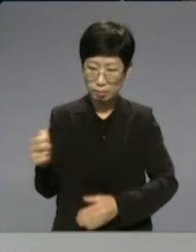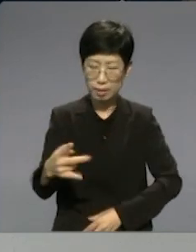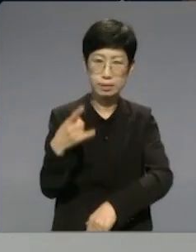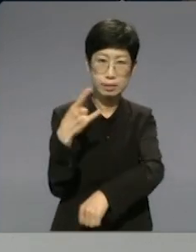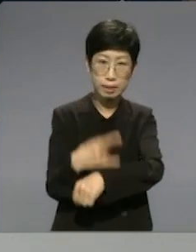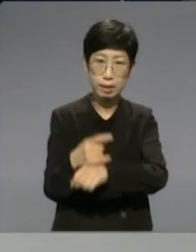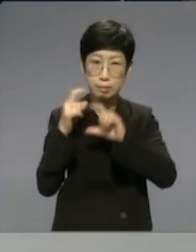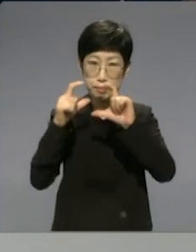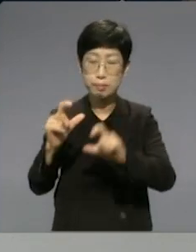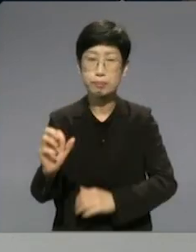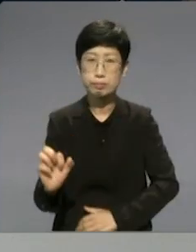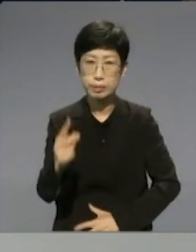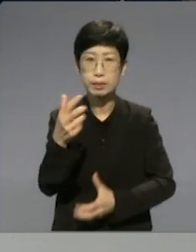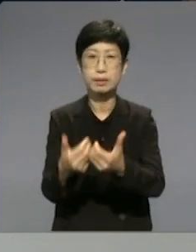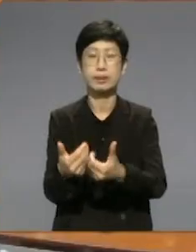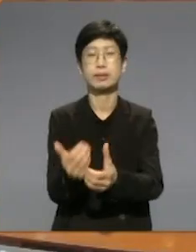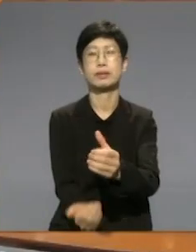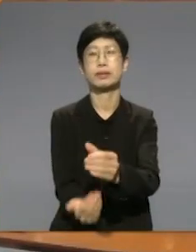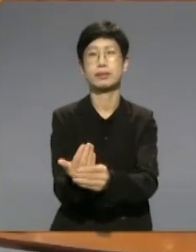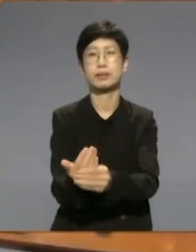원혜미 월드리포터입니다.